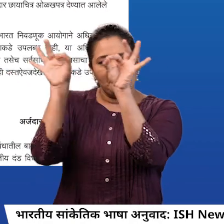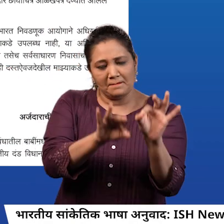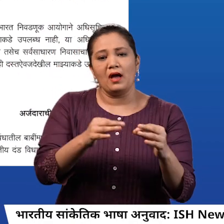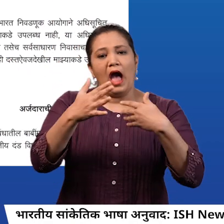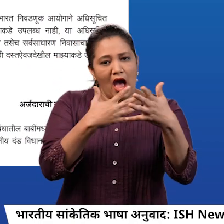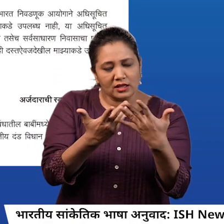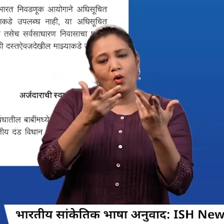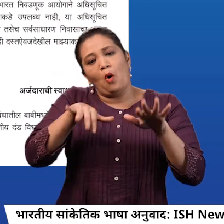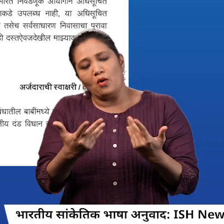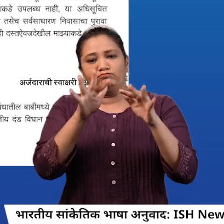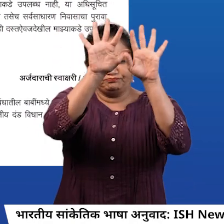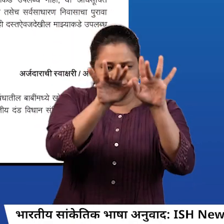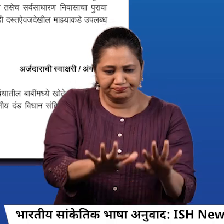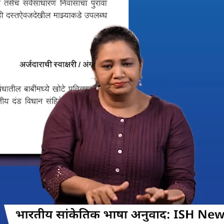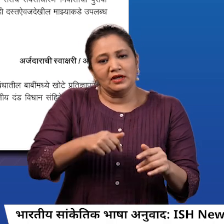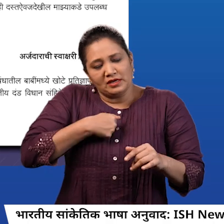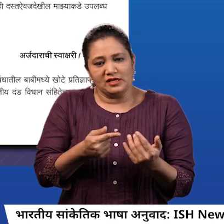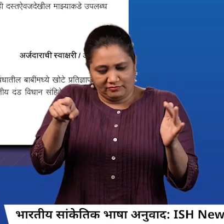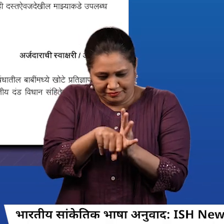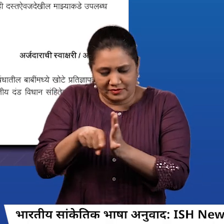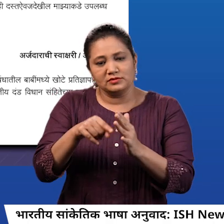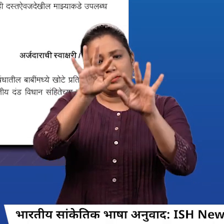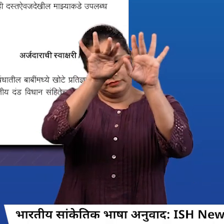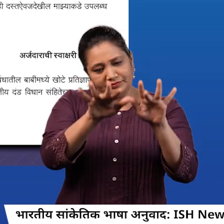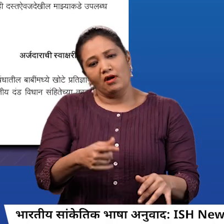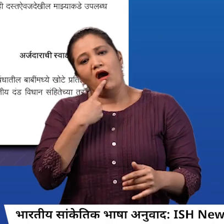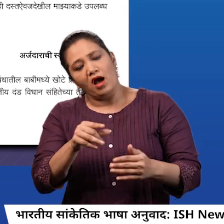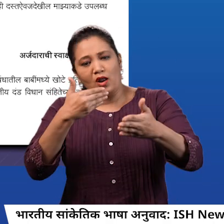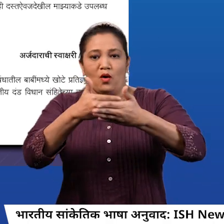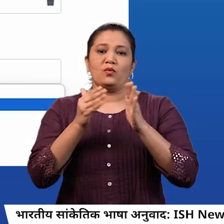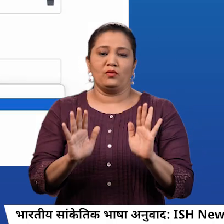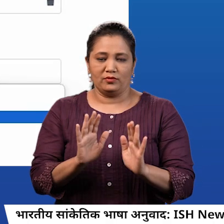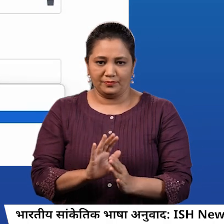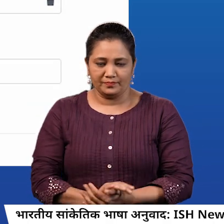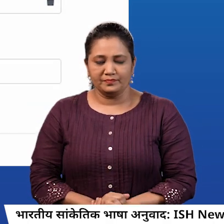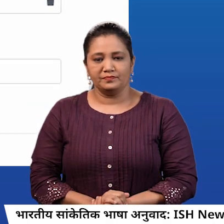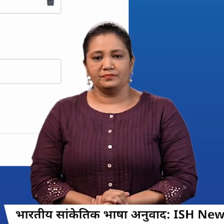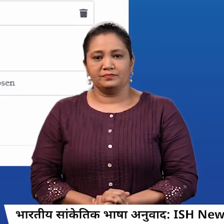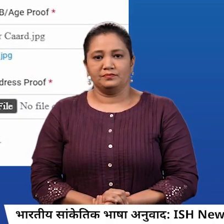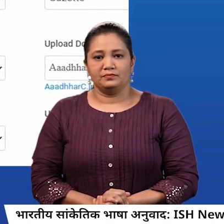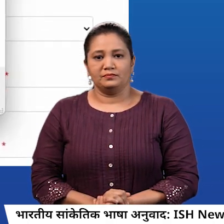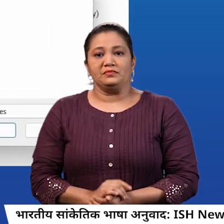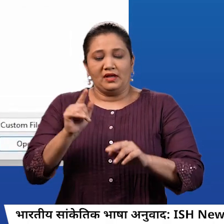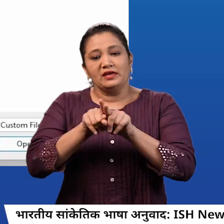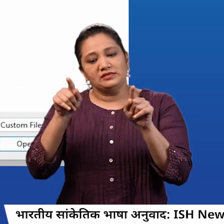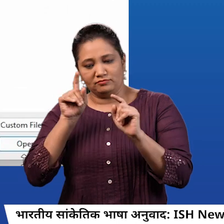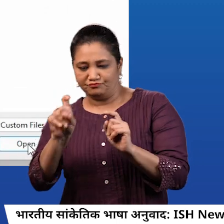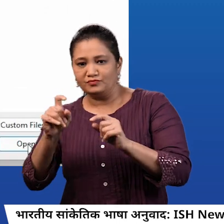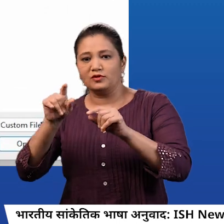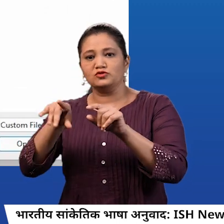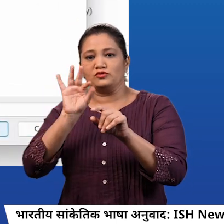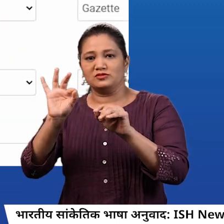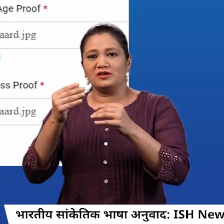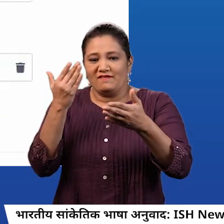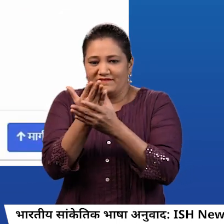स्वरूपातलं स्वतः स्वाक्षरी केलेलं स्वघोषणापत्र देखील पुरावा म्हणून देऊ शकता. त्यानुसार आपल्याकडे उपलब्ध असलेला वय आणि